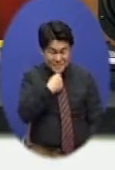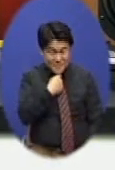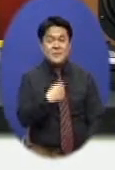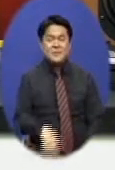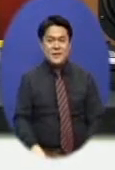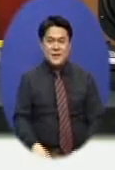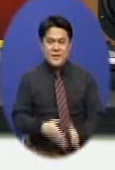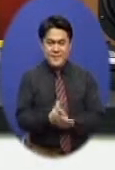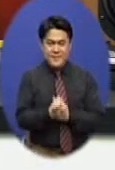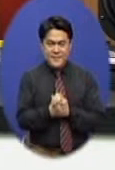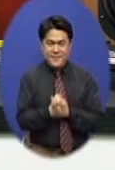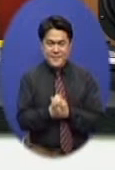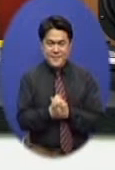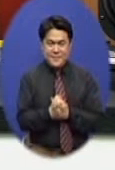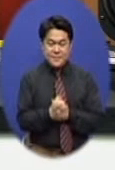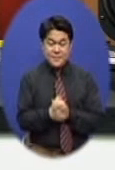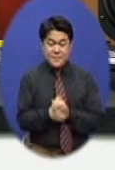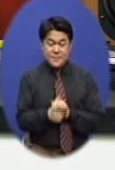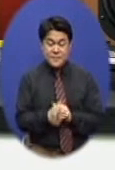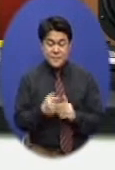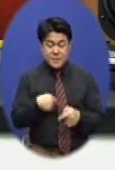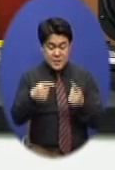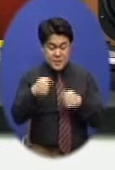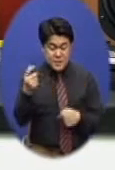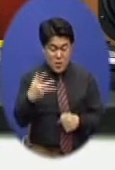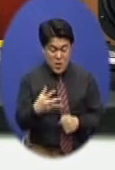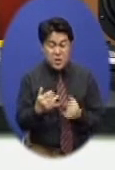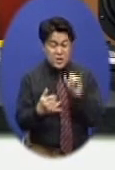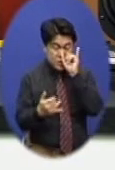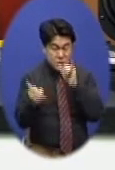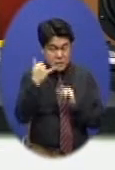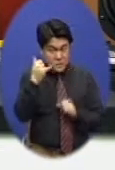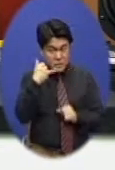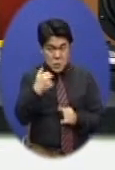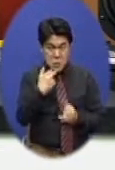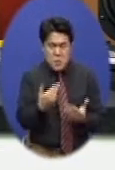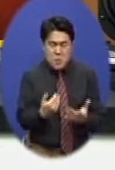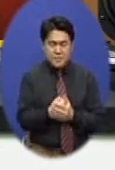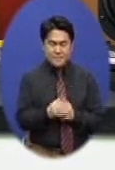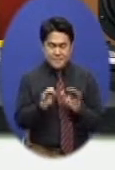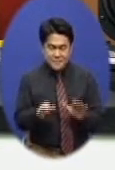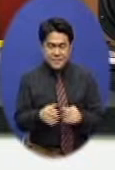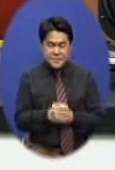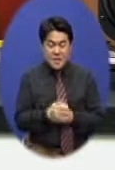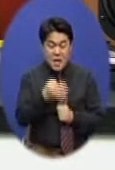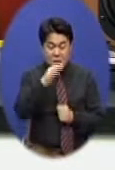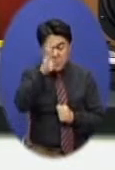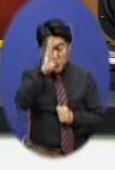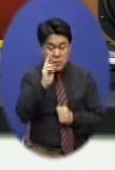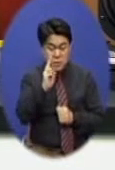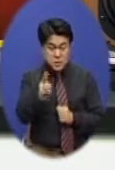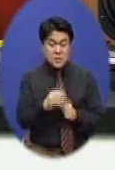네. 네. 몇 분 저 참여를 했는데 전화가 안 와가지고. 네. 이제는 감기가 잔뜩